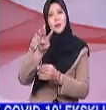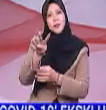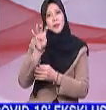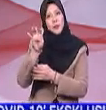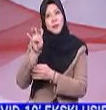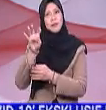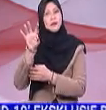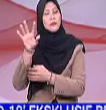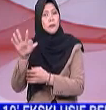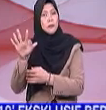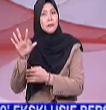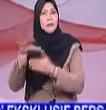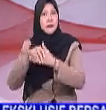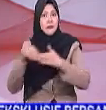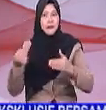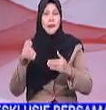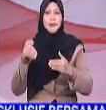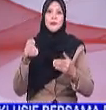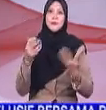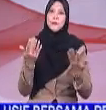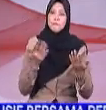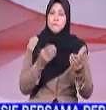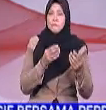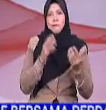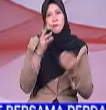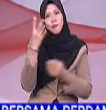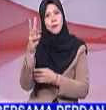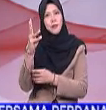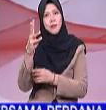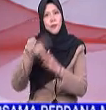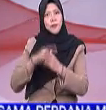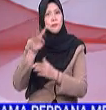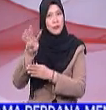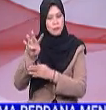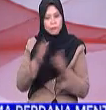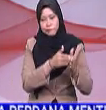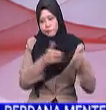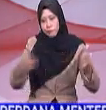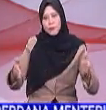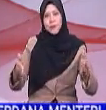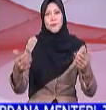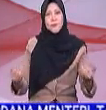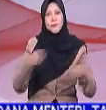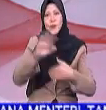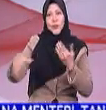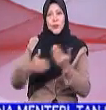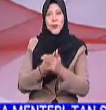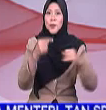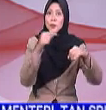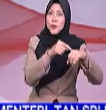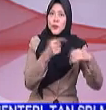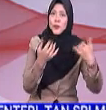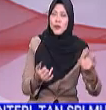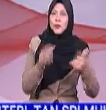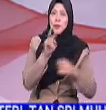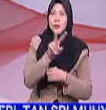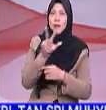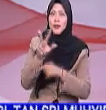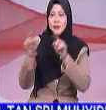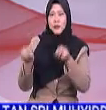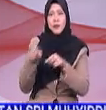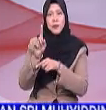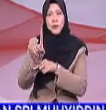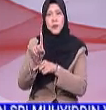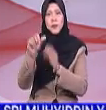RM31,425 antara 22 Januari sehingga 16 April 2019. Semua pertuduhan dibuat mengikut Seksyen 23-1